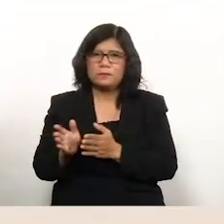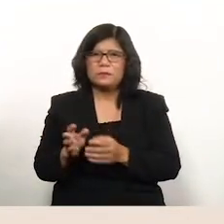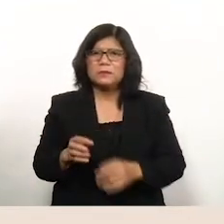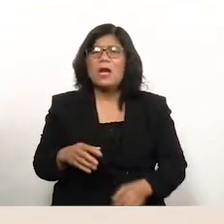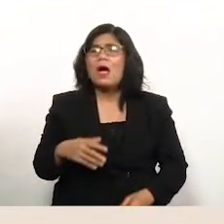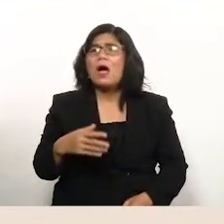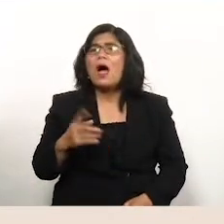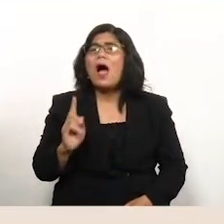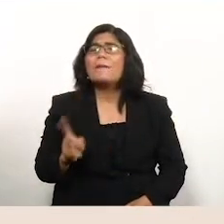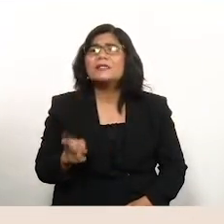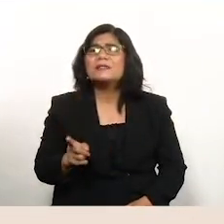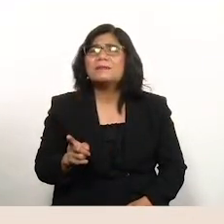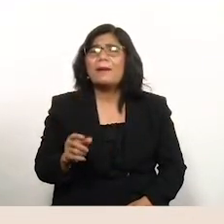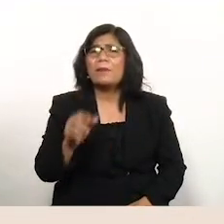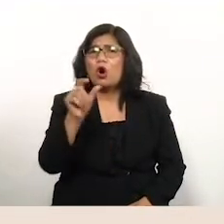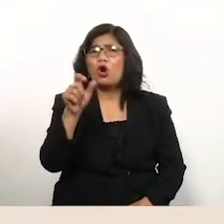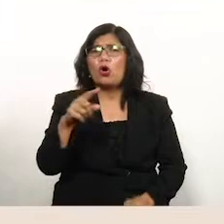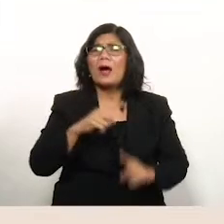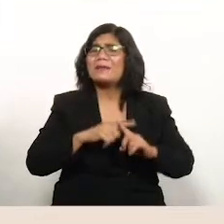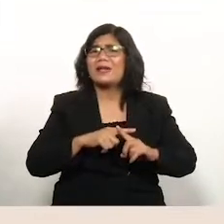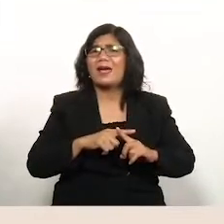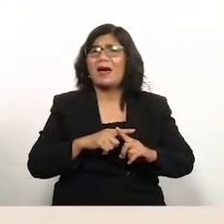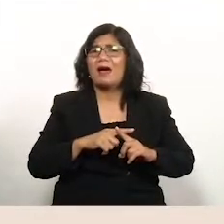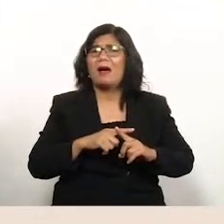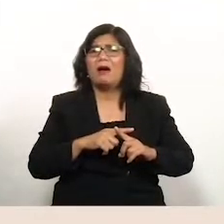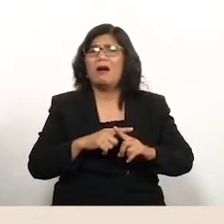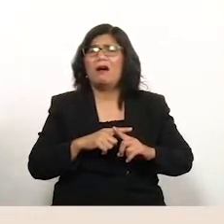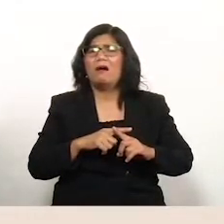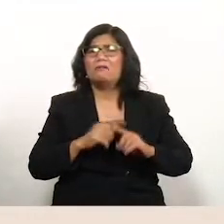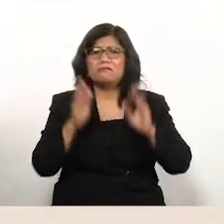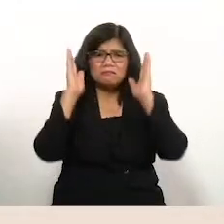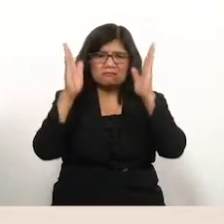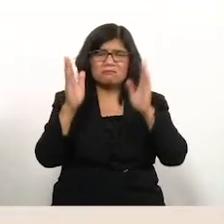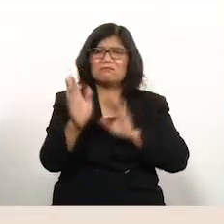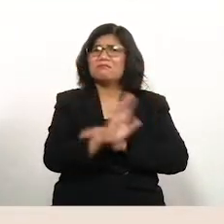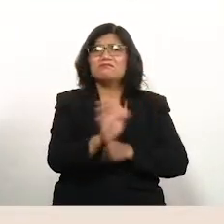ini Mengapa banyak orang percaya tidak peduli dengan tugas gereja untuk memperoleh berkaki